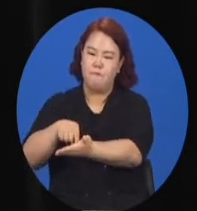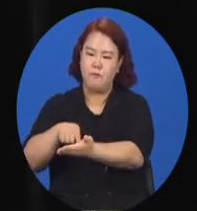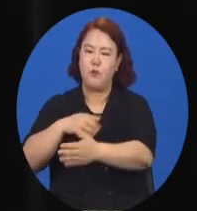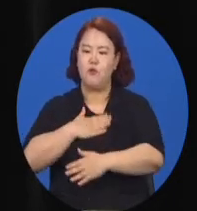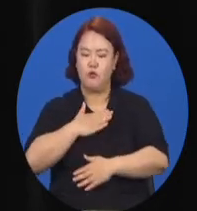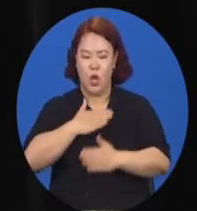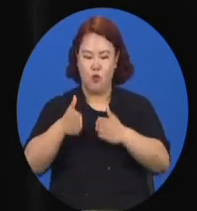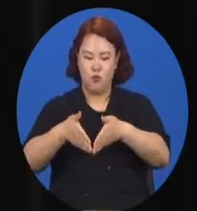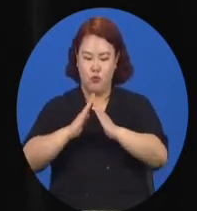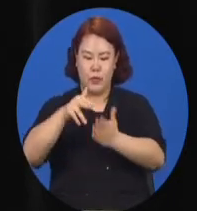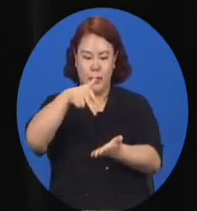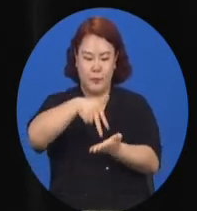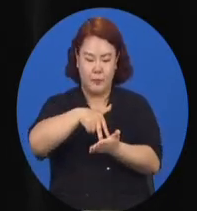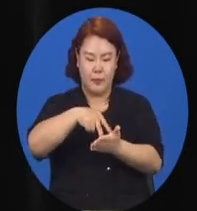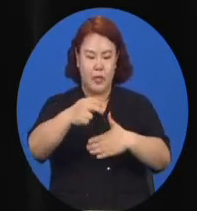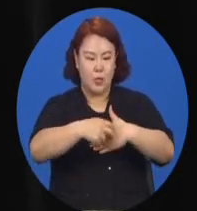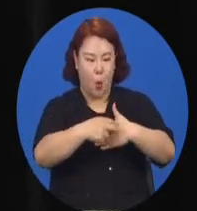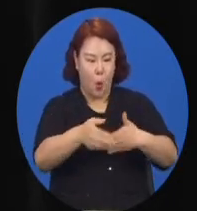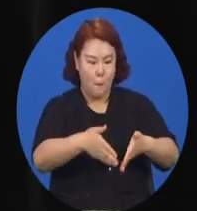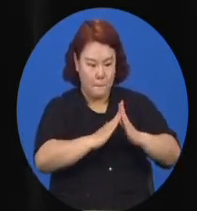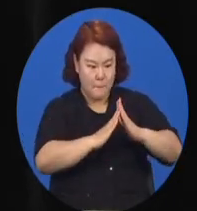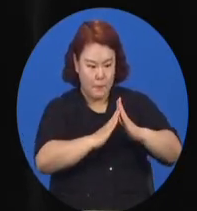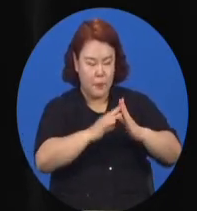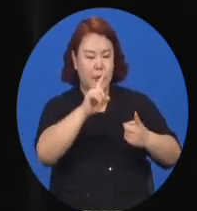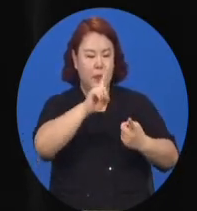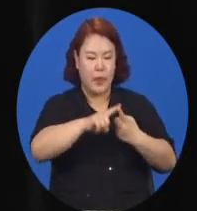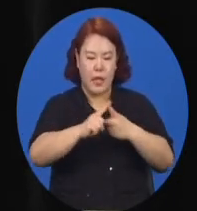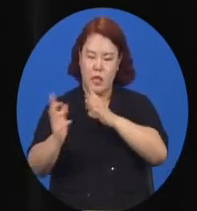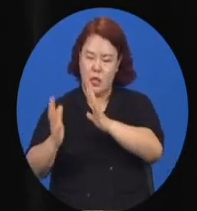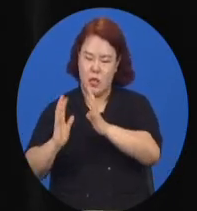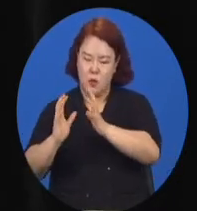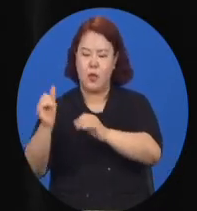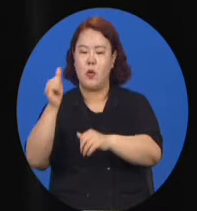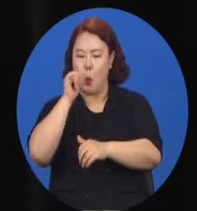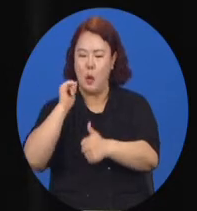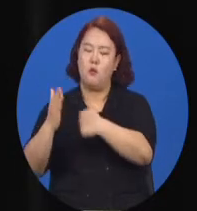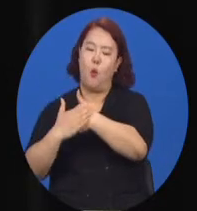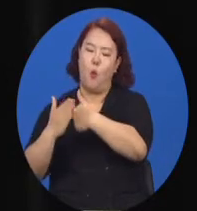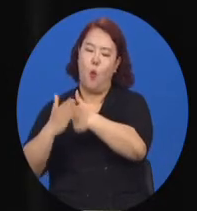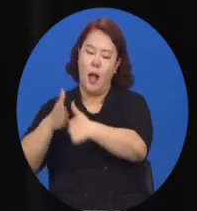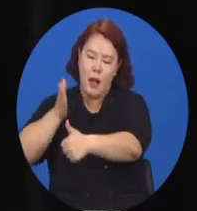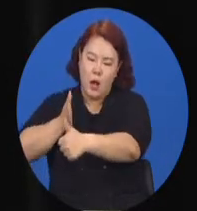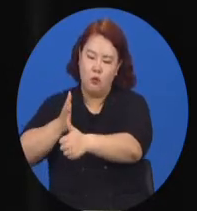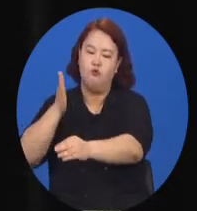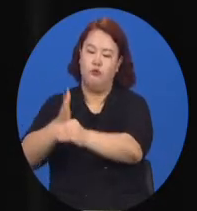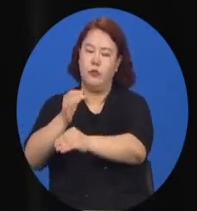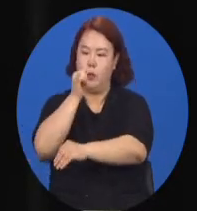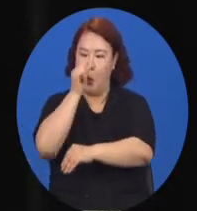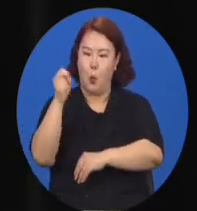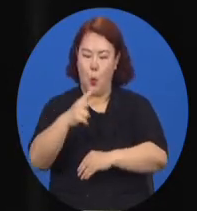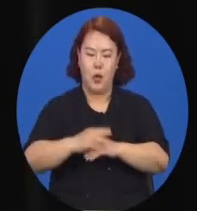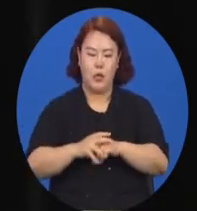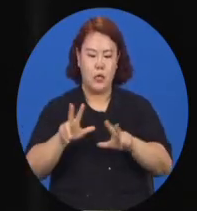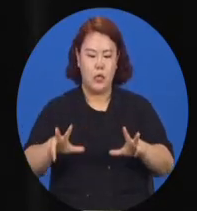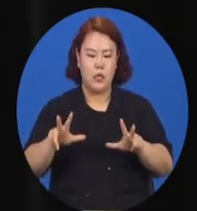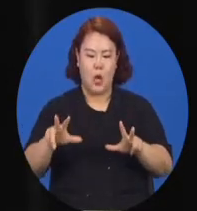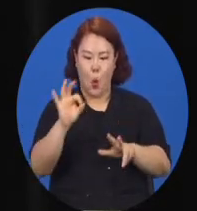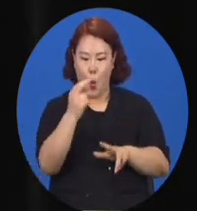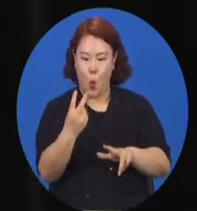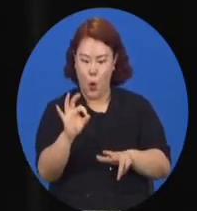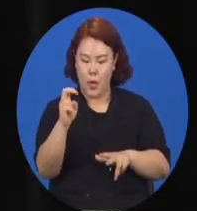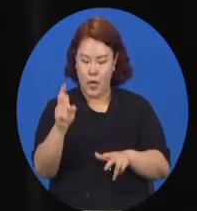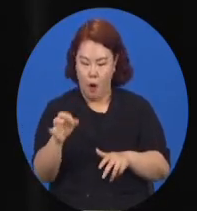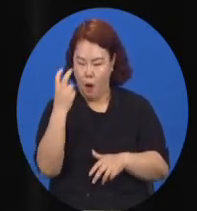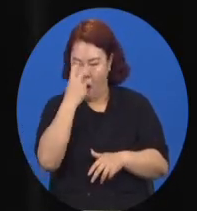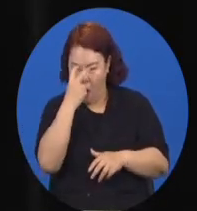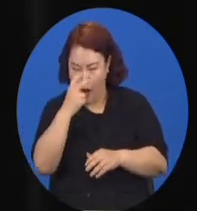저희들이 군립의료원 취지에 대해서 이야기를 나누고 지원을 요청하고 있고 이제 또 용역이 바로 끝나는 단계에